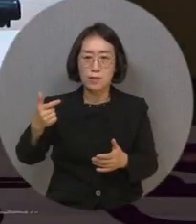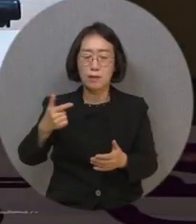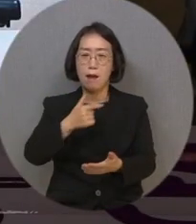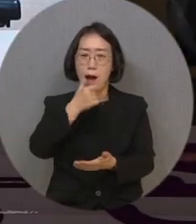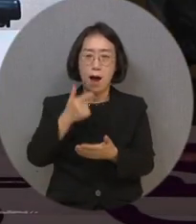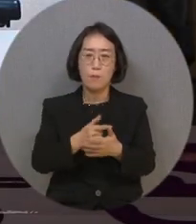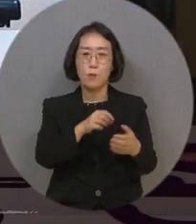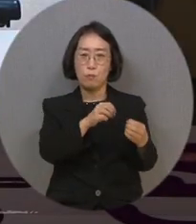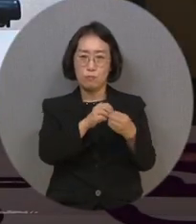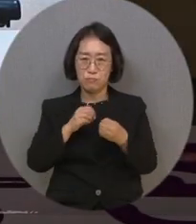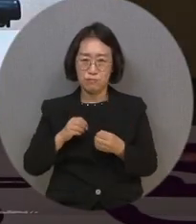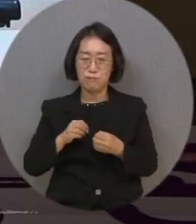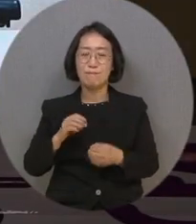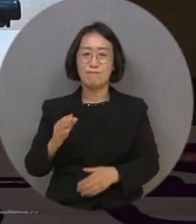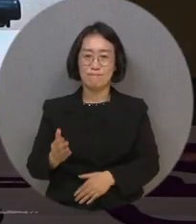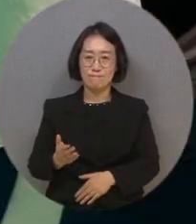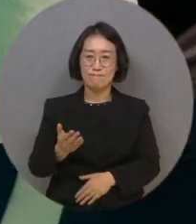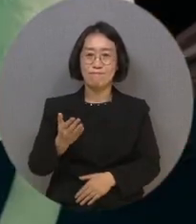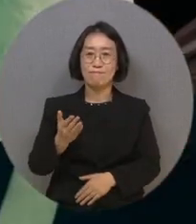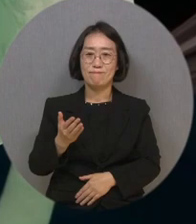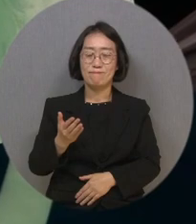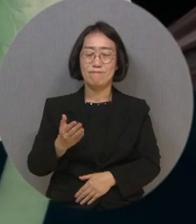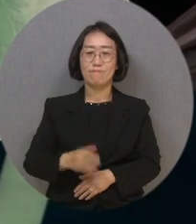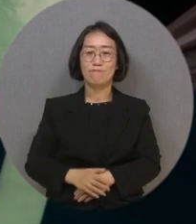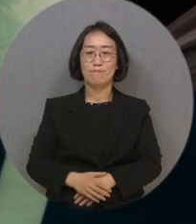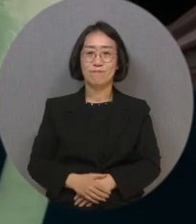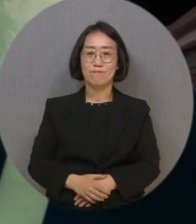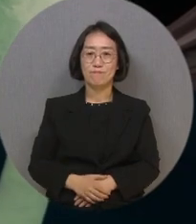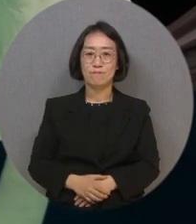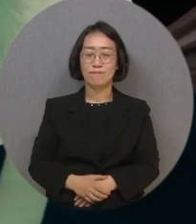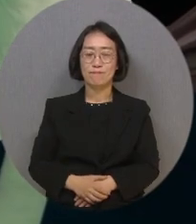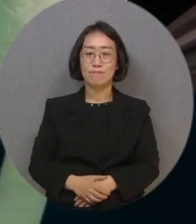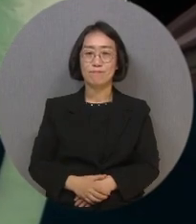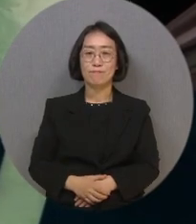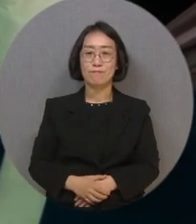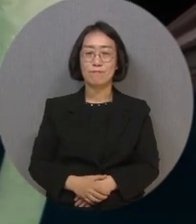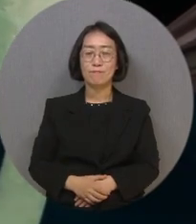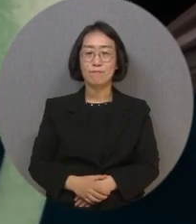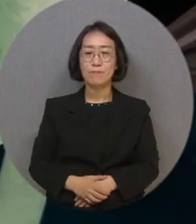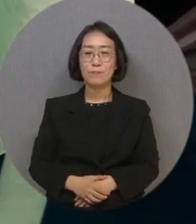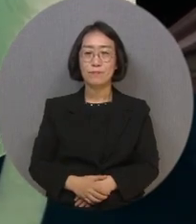묵직한 메시지를 던졌습니다. 복지TV 뉴스 정유정입니다.